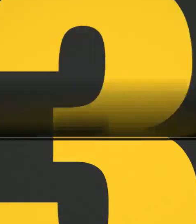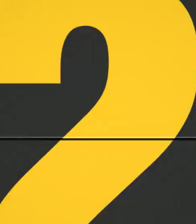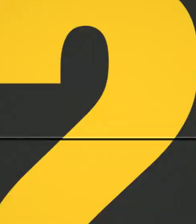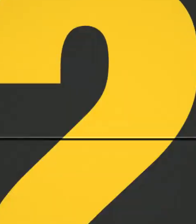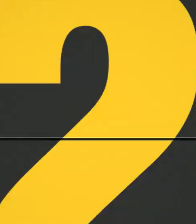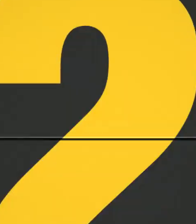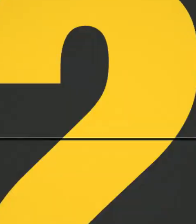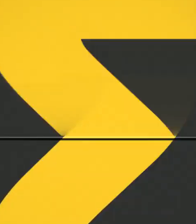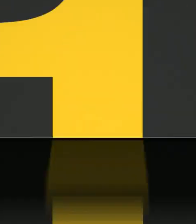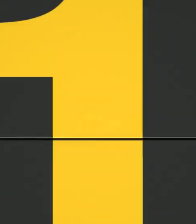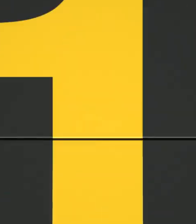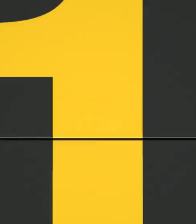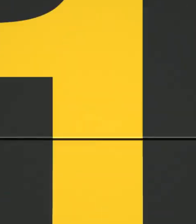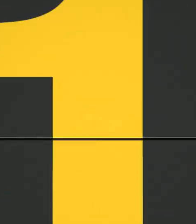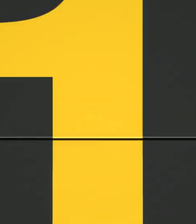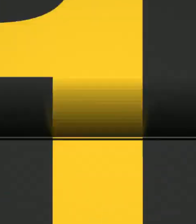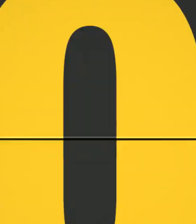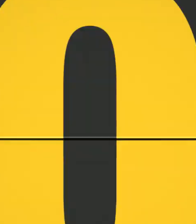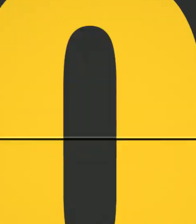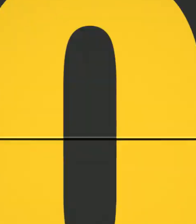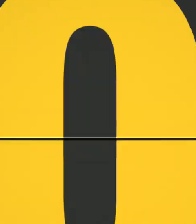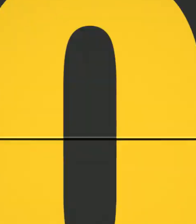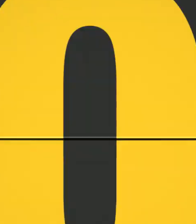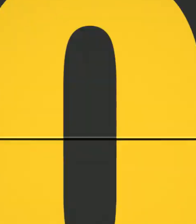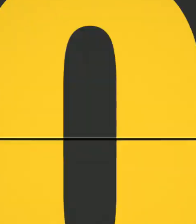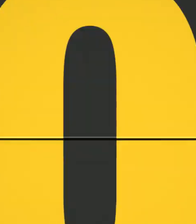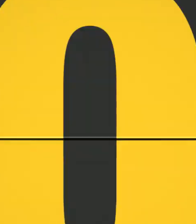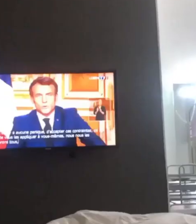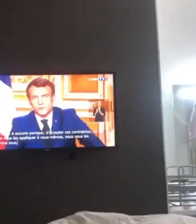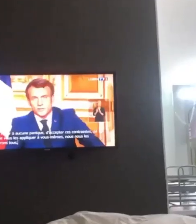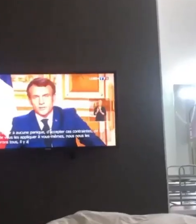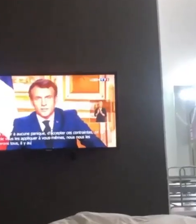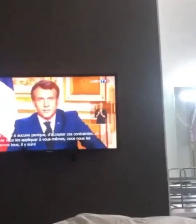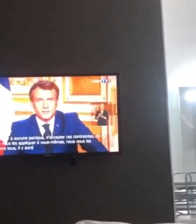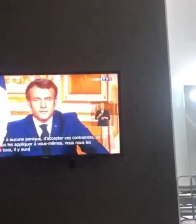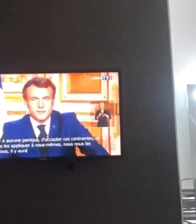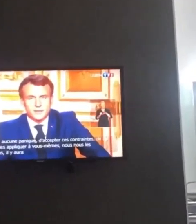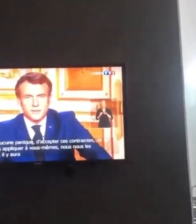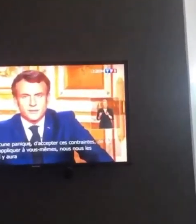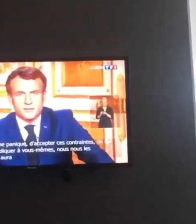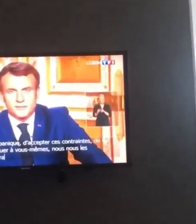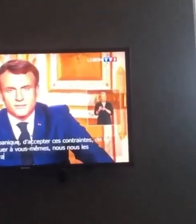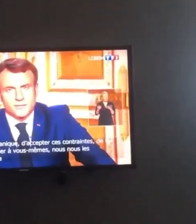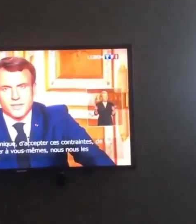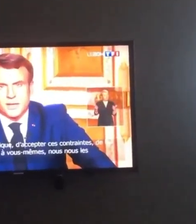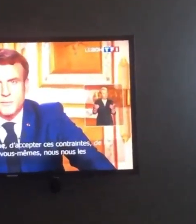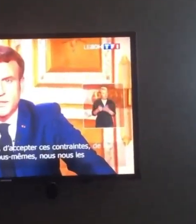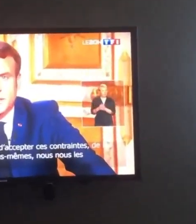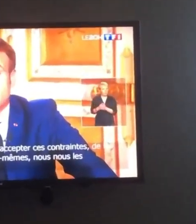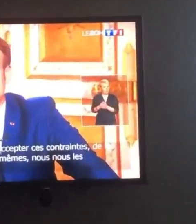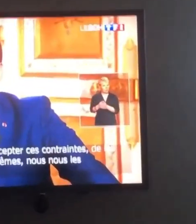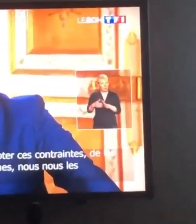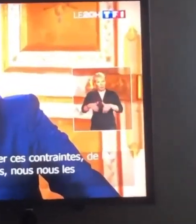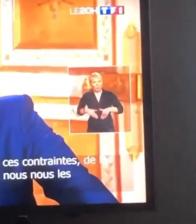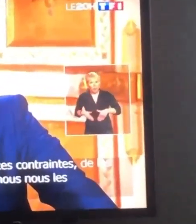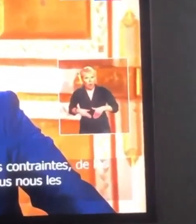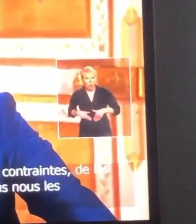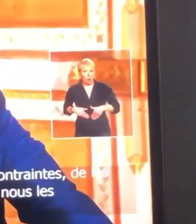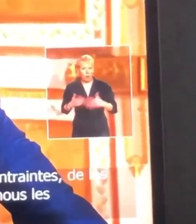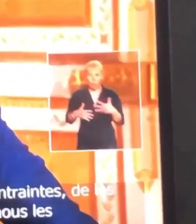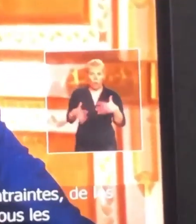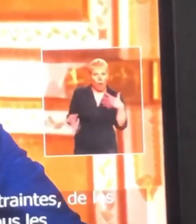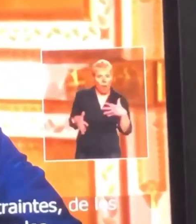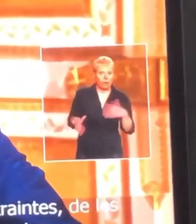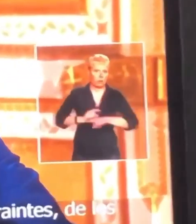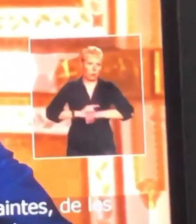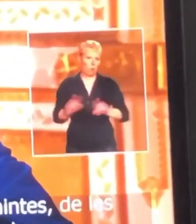pas l'école qui m'a dicté mes codes. On m'a dicté mais le rap, voilà de la boulette. Sortez les briquets, il fait trop tard dans l'hôtel. Alors ouais, je me la raconte, ouais,